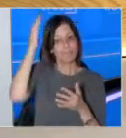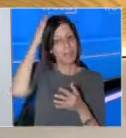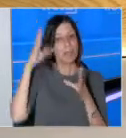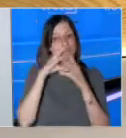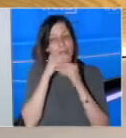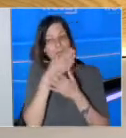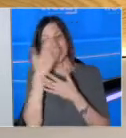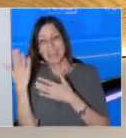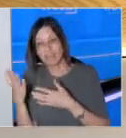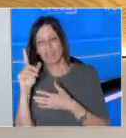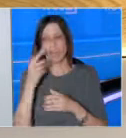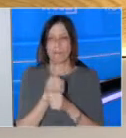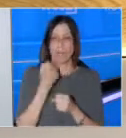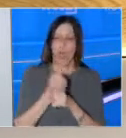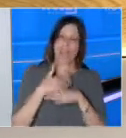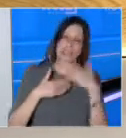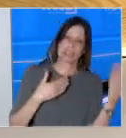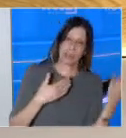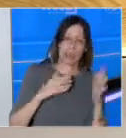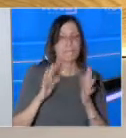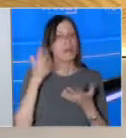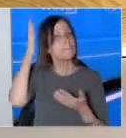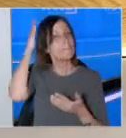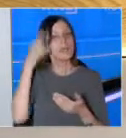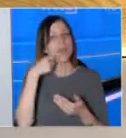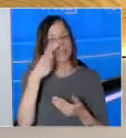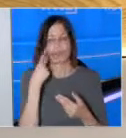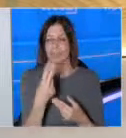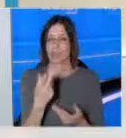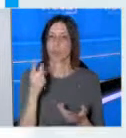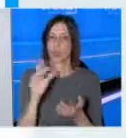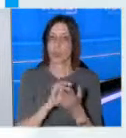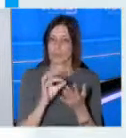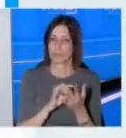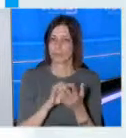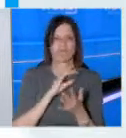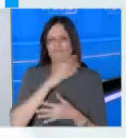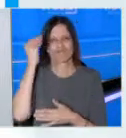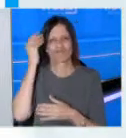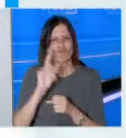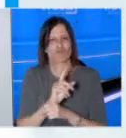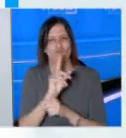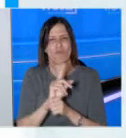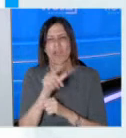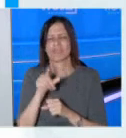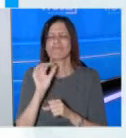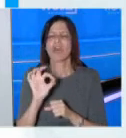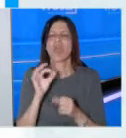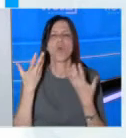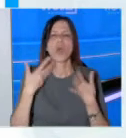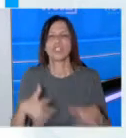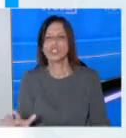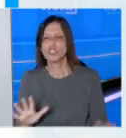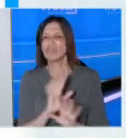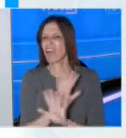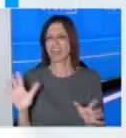אבל פועל שמאל. אז מה נפתלי אמר? הנה בואו נראה. הוא כותב כך, אינני זוכר תקופה כזו של חולשה,